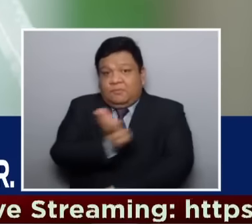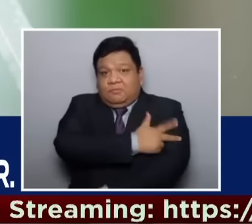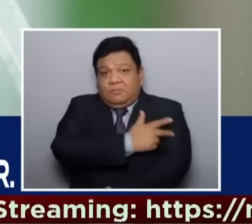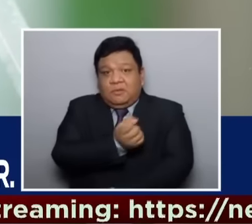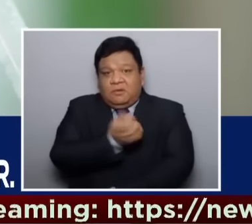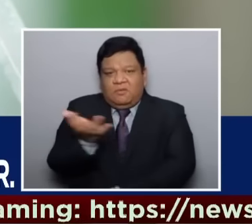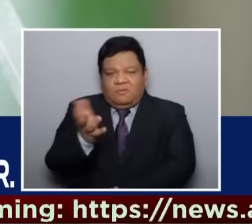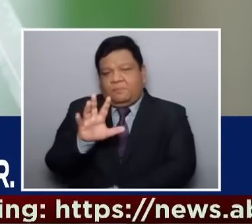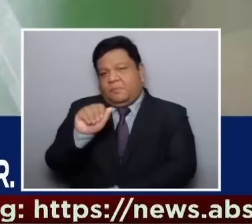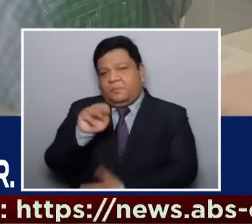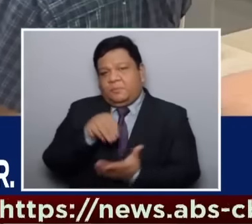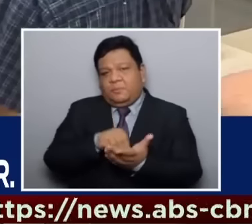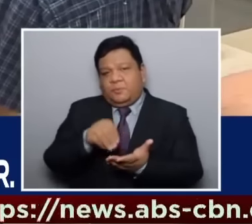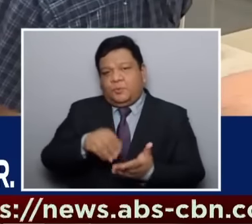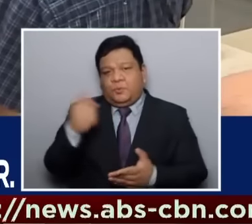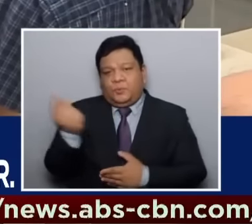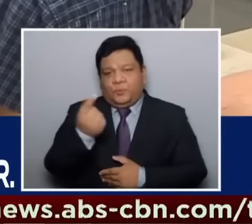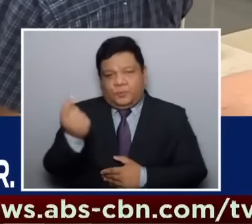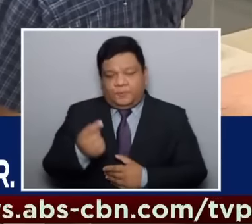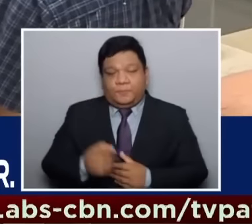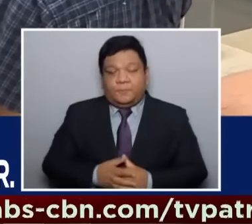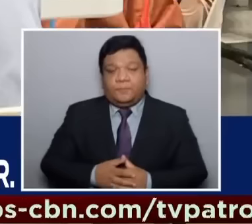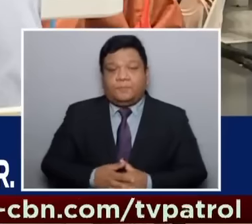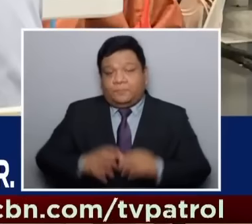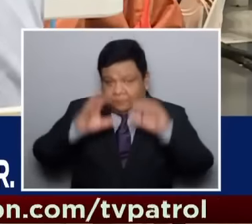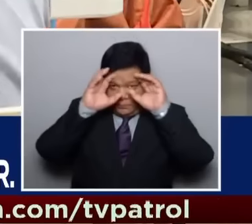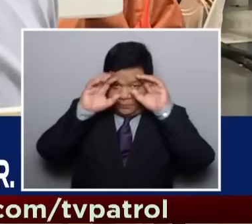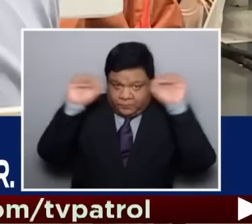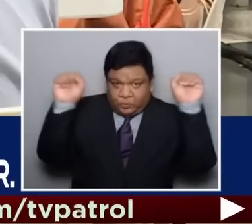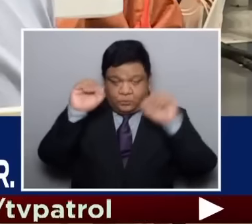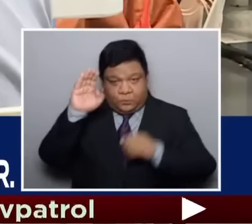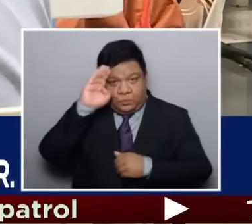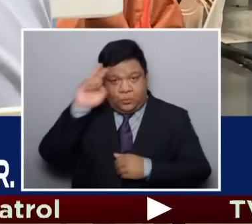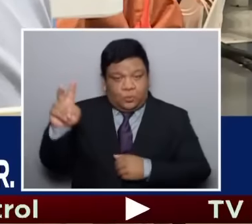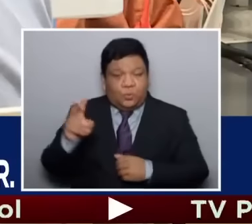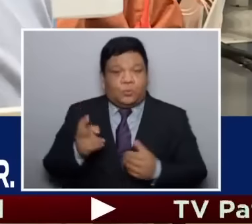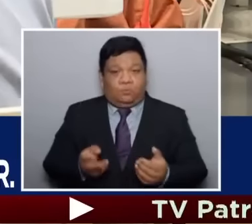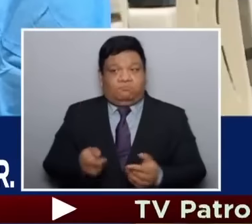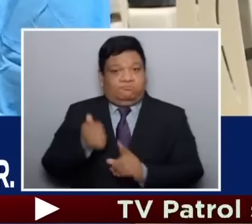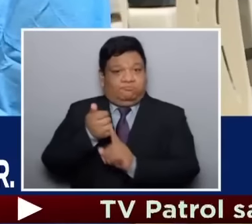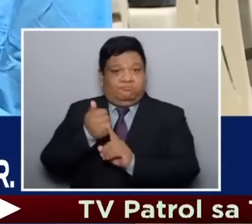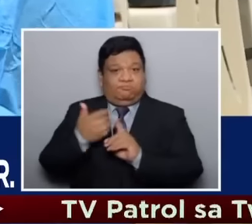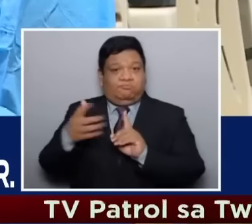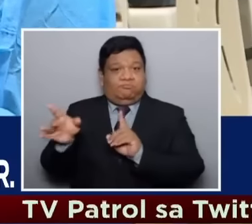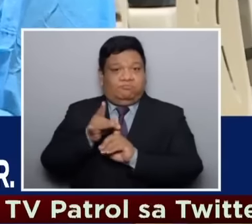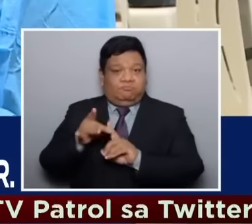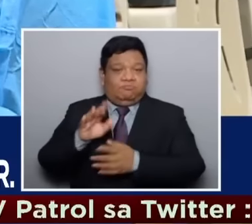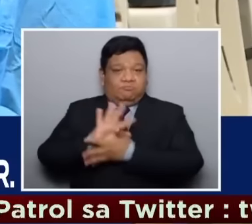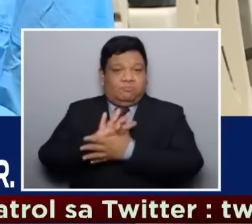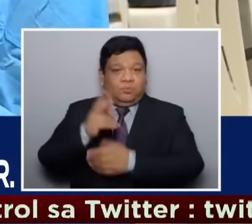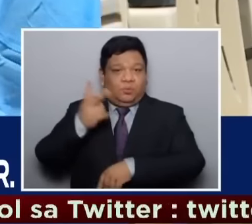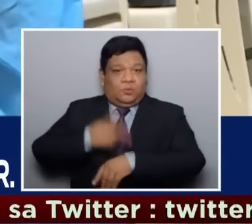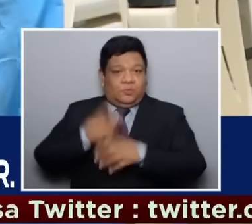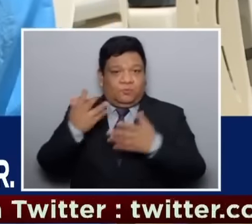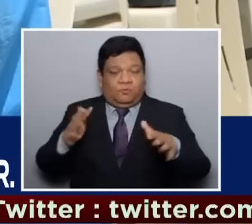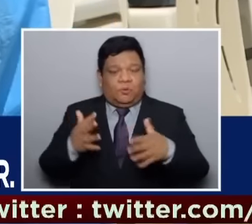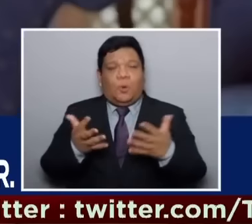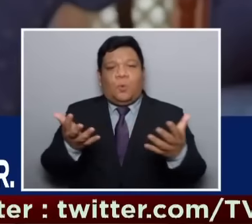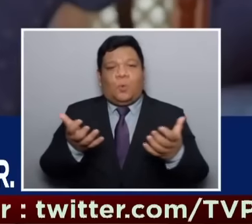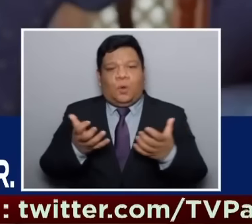nakakatanggap ng booster dose. Gusto ng Pangulong Marcos na dalawang beses nang tinamaan ng COVID-19 na paigtingin ang